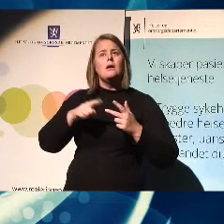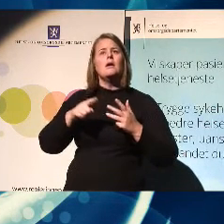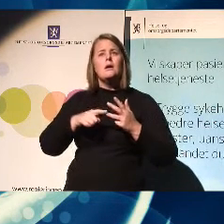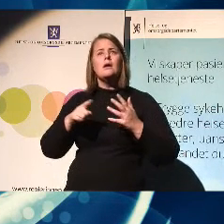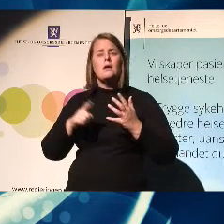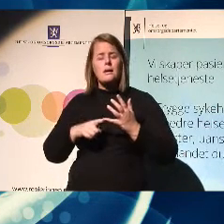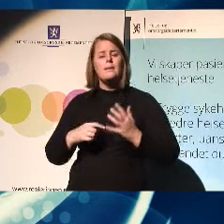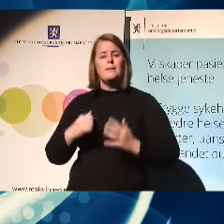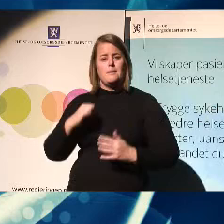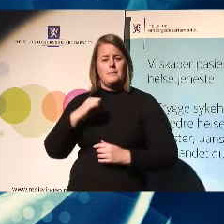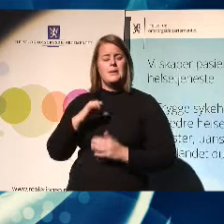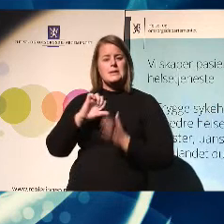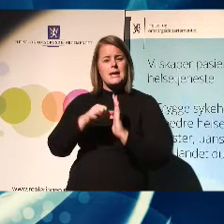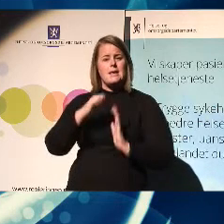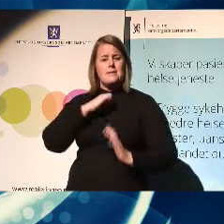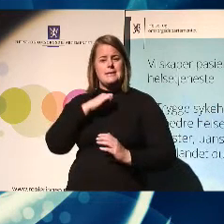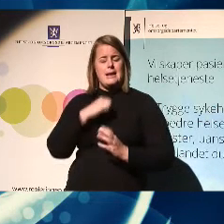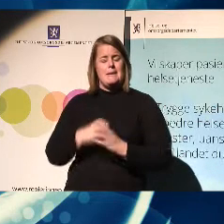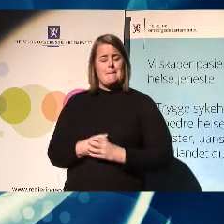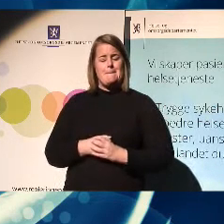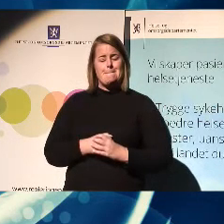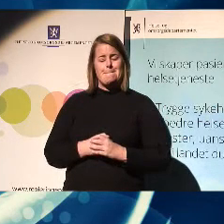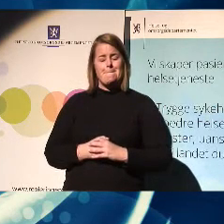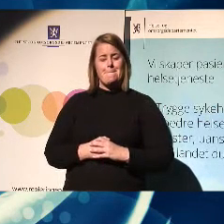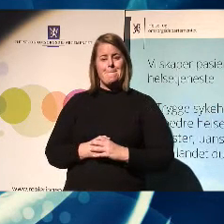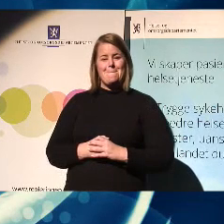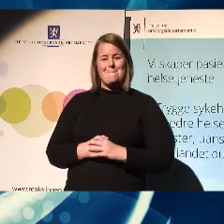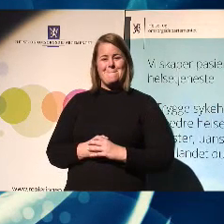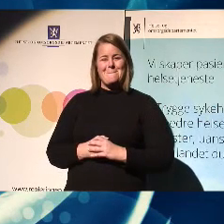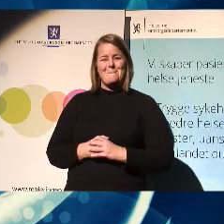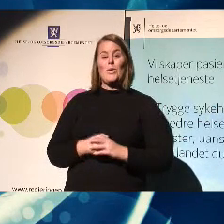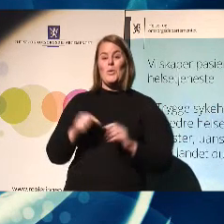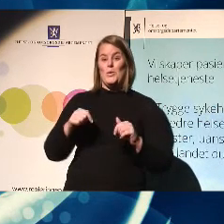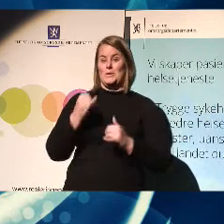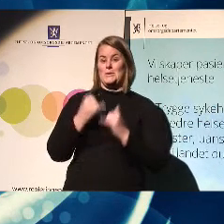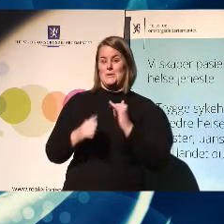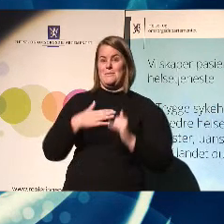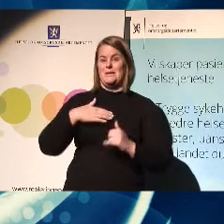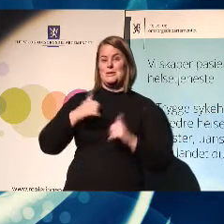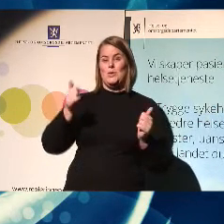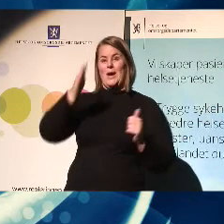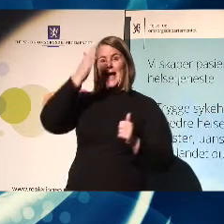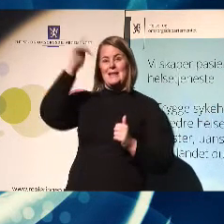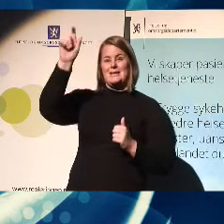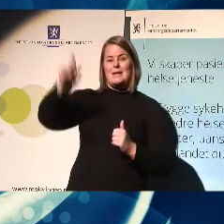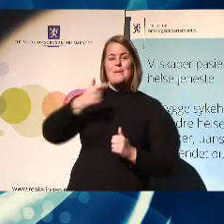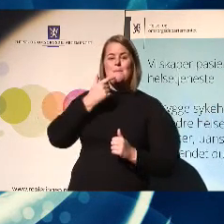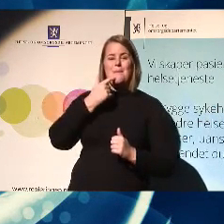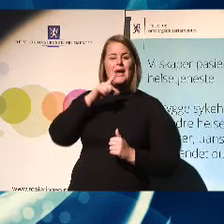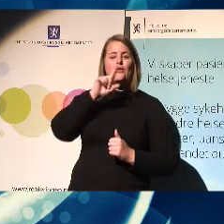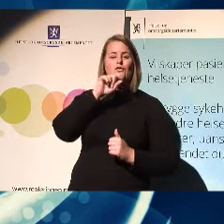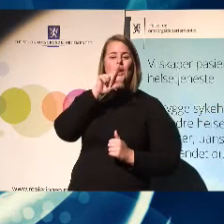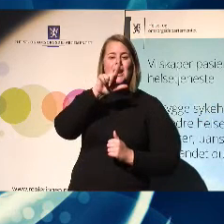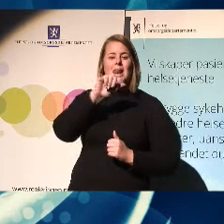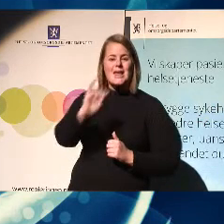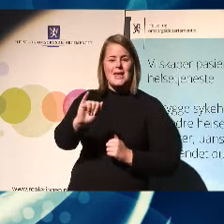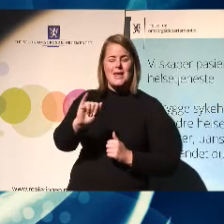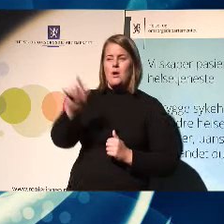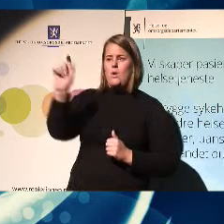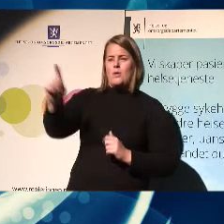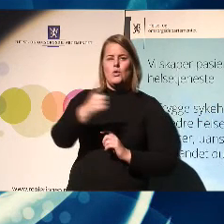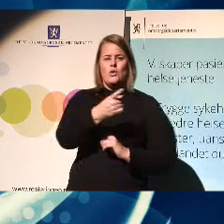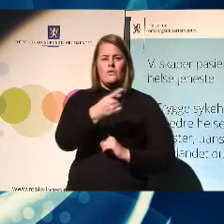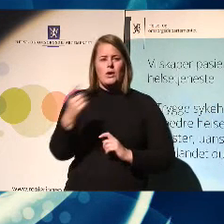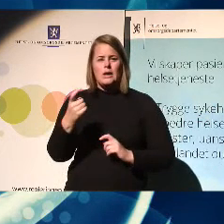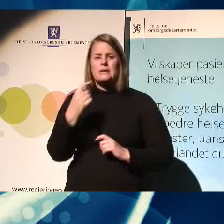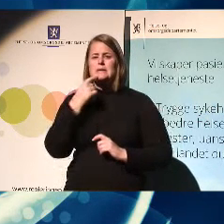punktene. Og helt til slutt, en av mine store helter er Per Fugli, og han utfordret jeg på at han også må